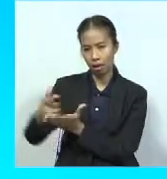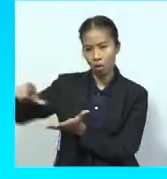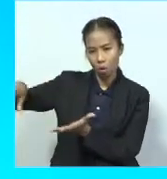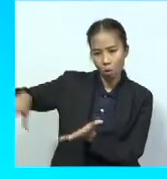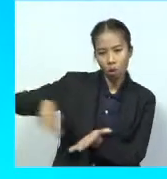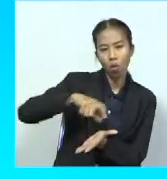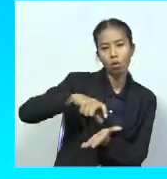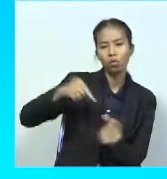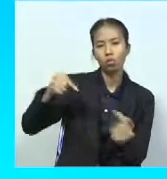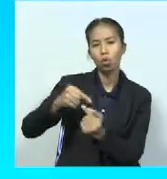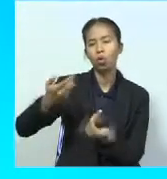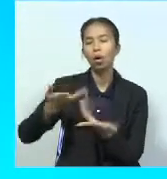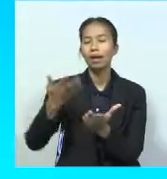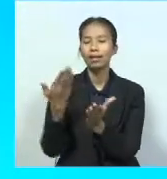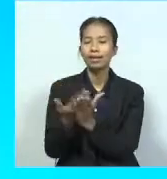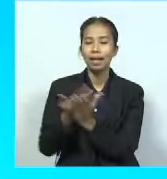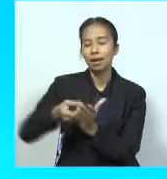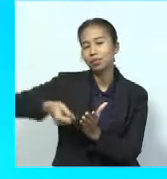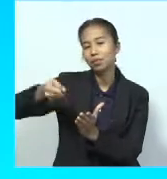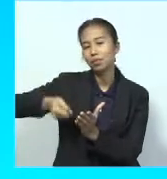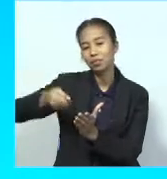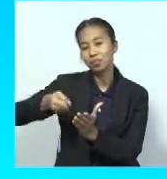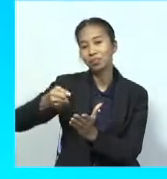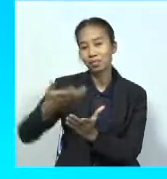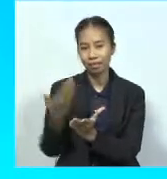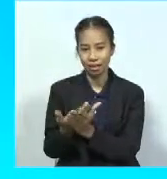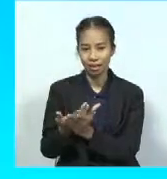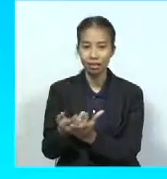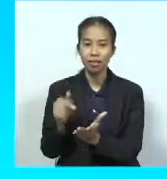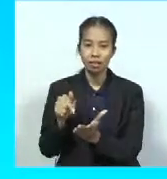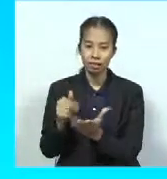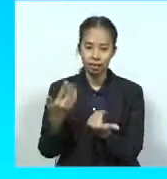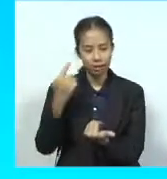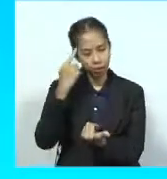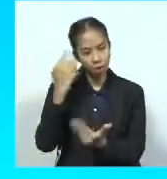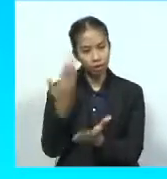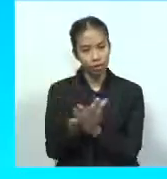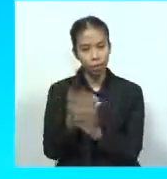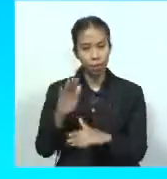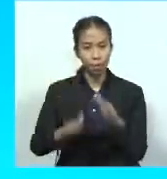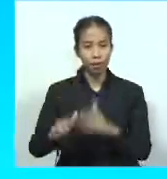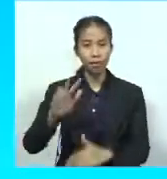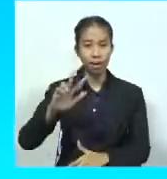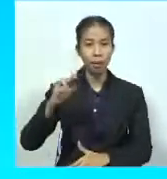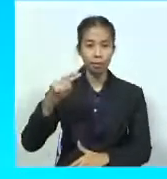ให้ที่กระเป๋าอิเล็กทรอนิกส์นะคะคาดว่าจะมีวงเงินค่าใช้จ่ายอยู่ที่ 38,000